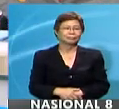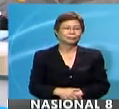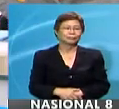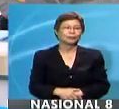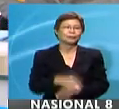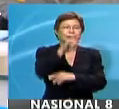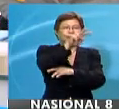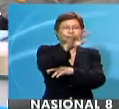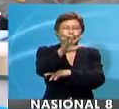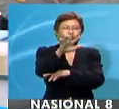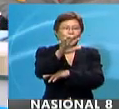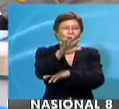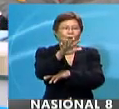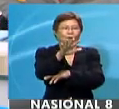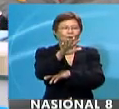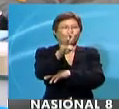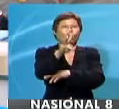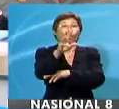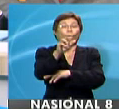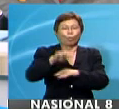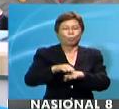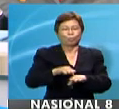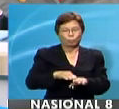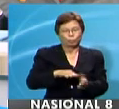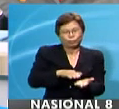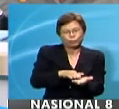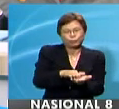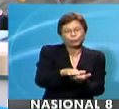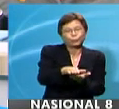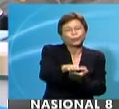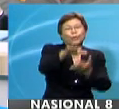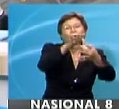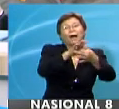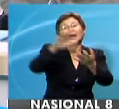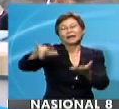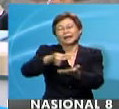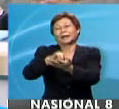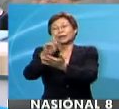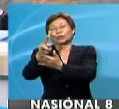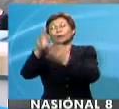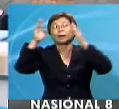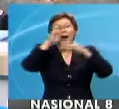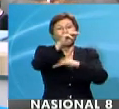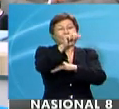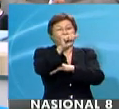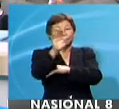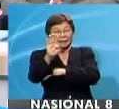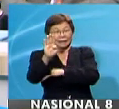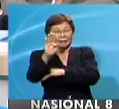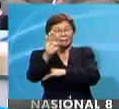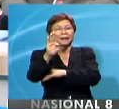sebanyak 25 unit walkalator tambahan akan dipasang di kli 2 menurut Malaysia airports holding berhad